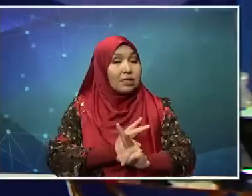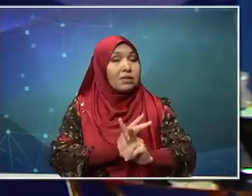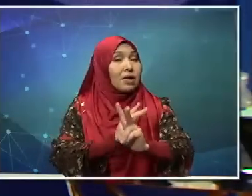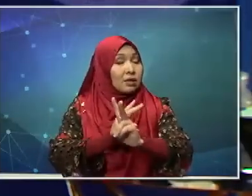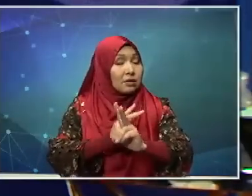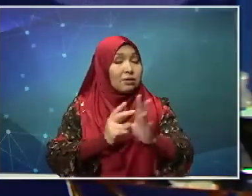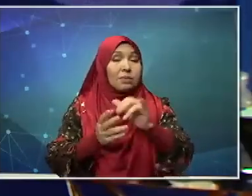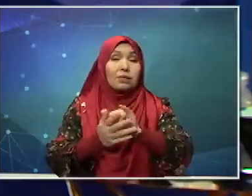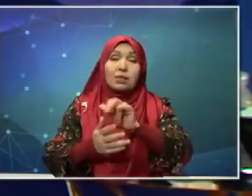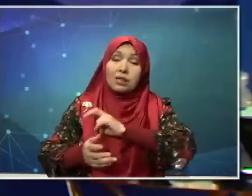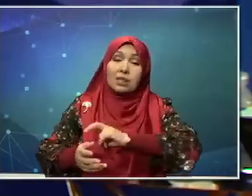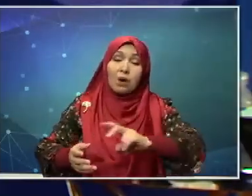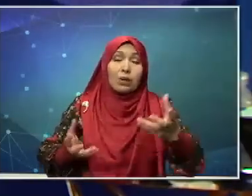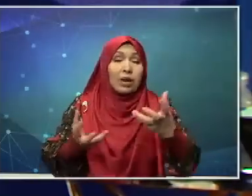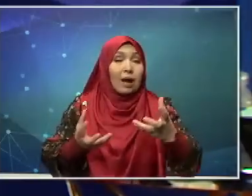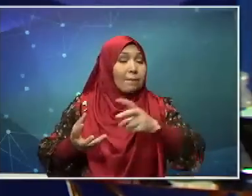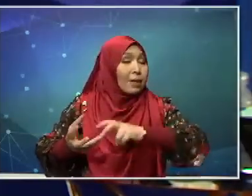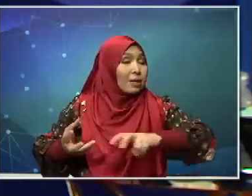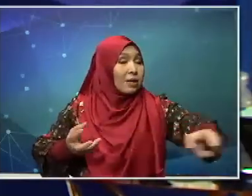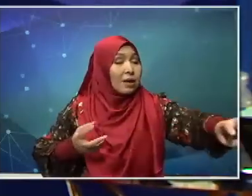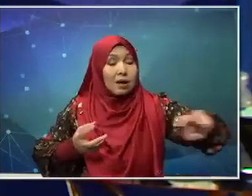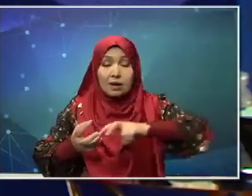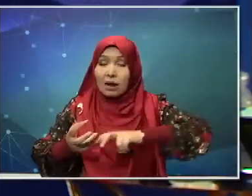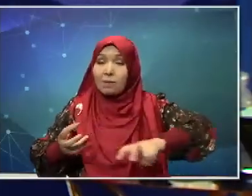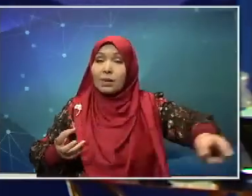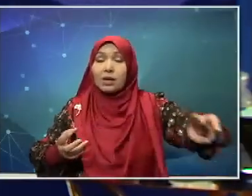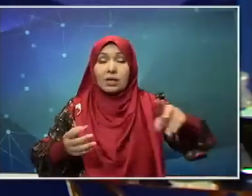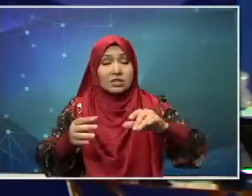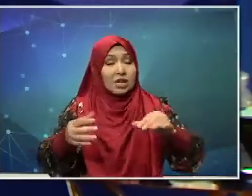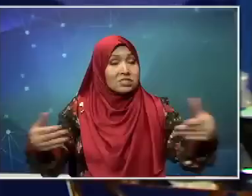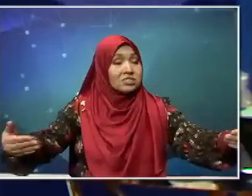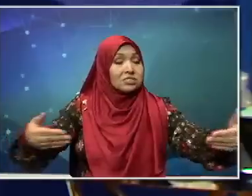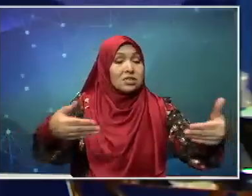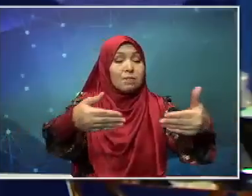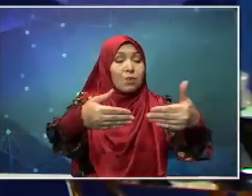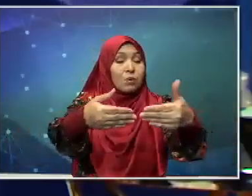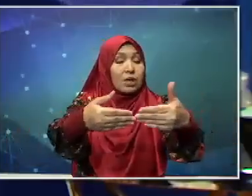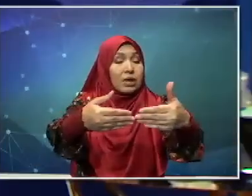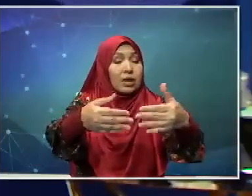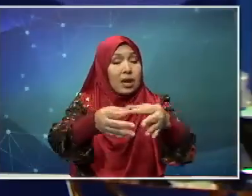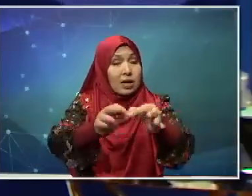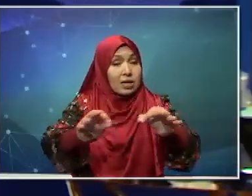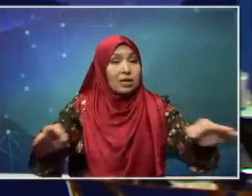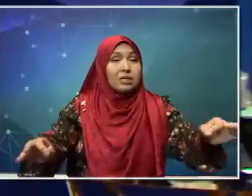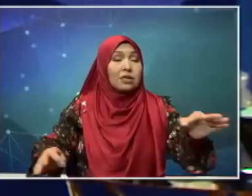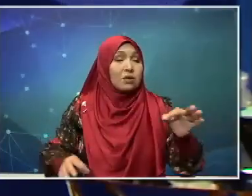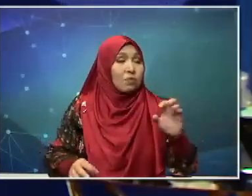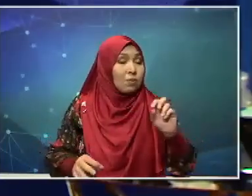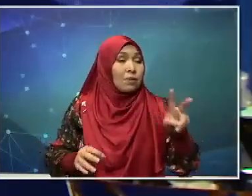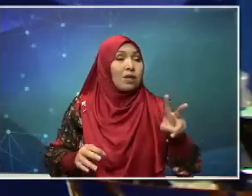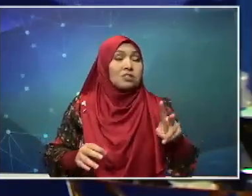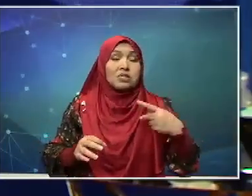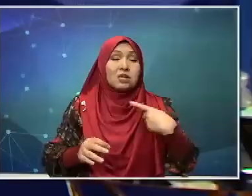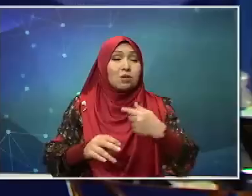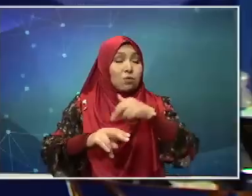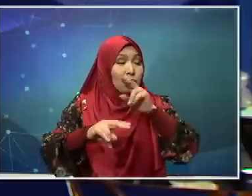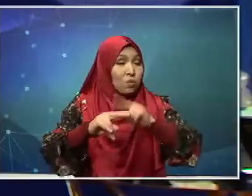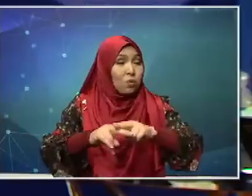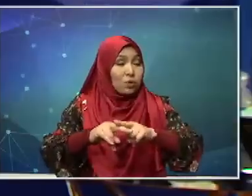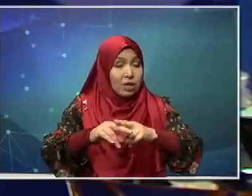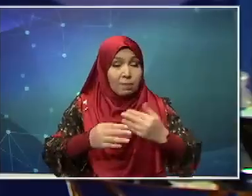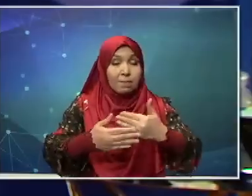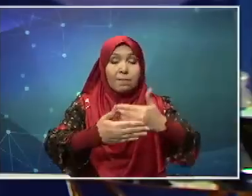bergerak itu kalau disambung pada ayat 13 itu untuk the duduk rileks Nah ya di belakang kalau didata